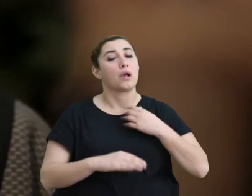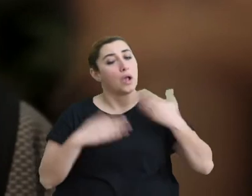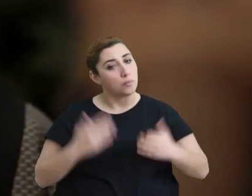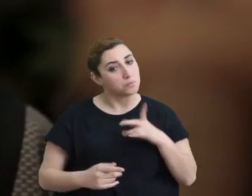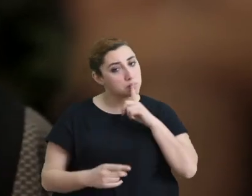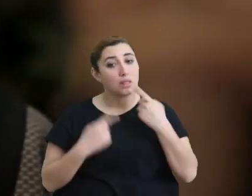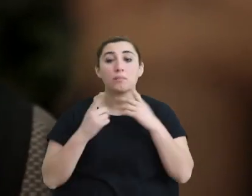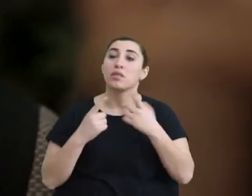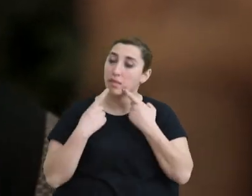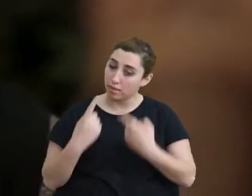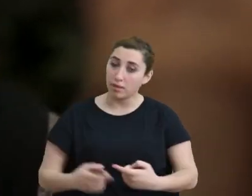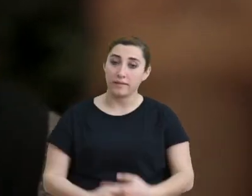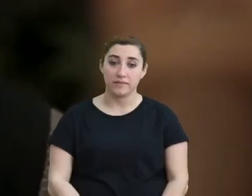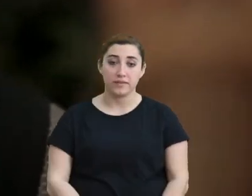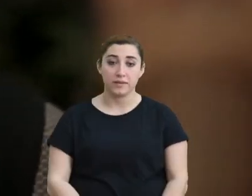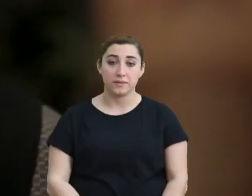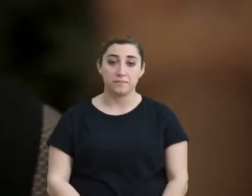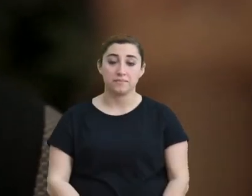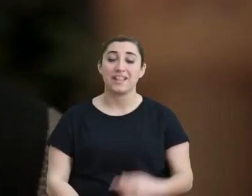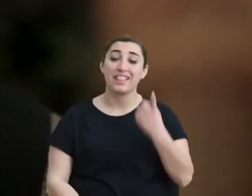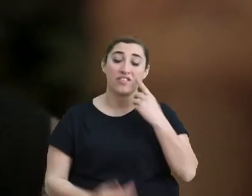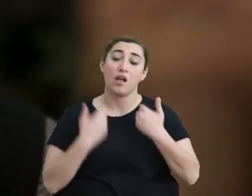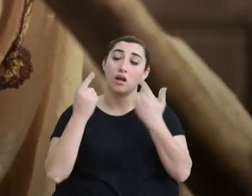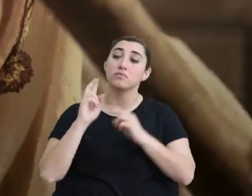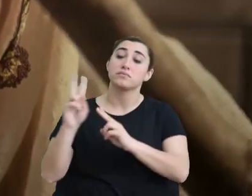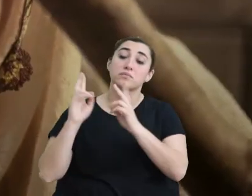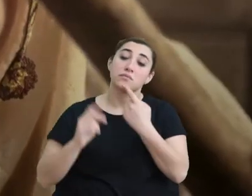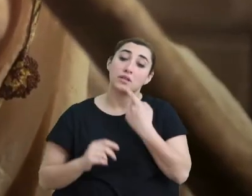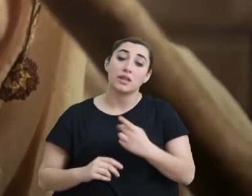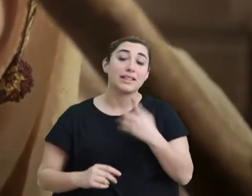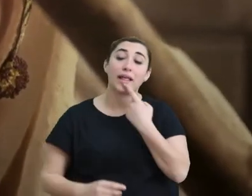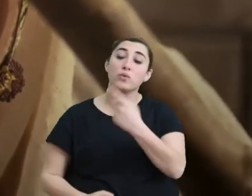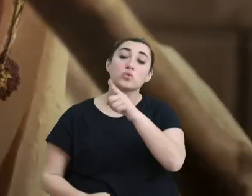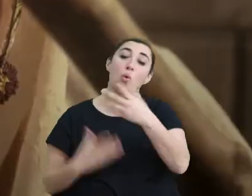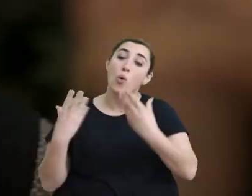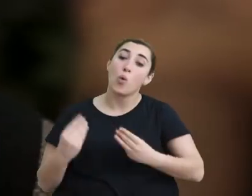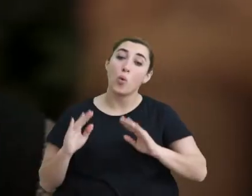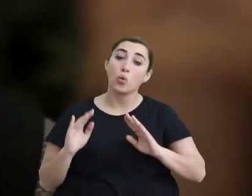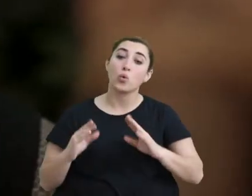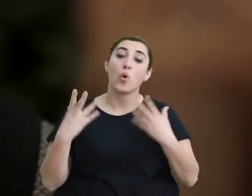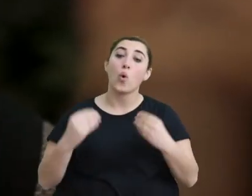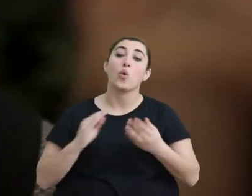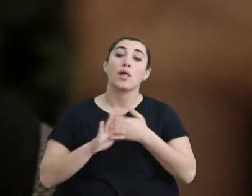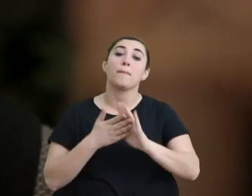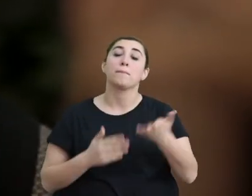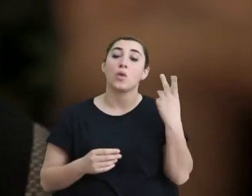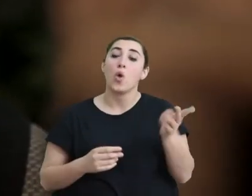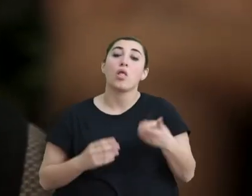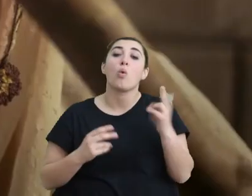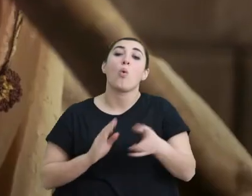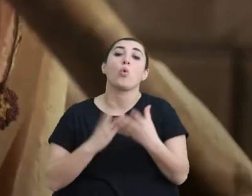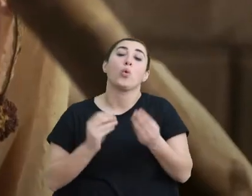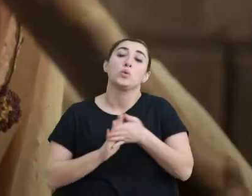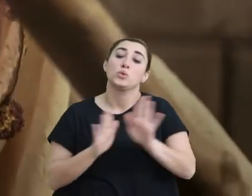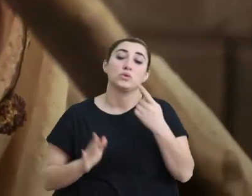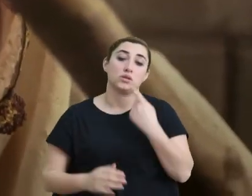mi? Dedi hanım ana. Devletin kadısıdır dedi. Ne derse o olur, olan olur, ölen ölür dedi. Hanım